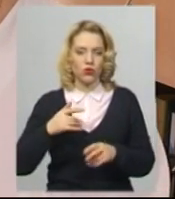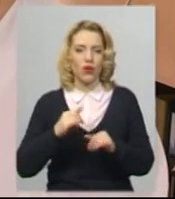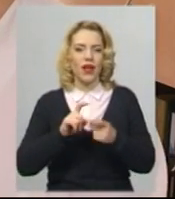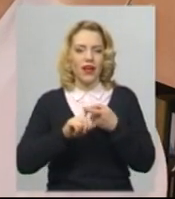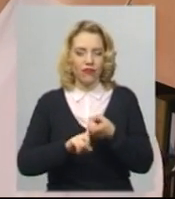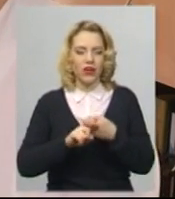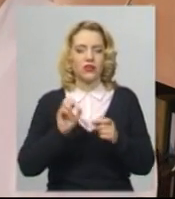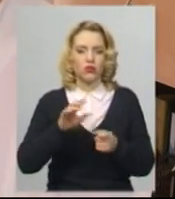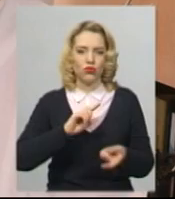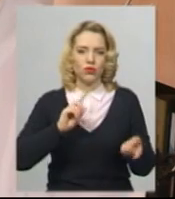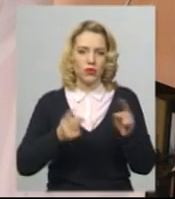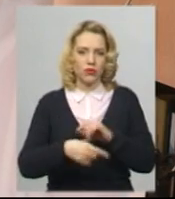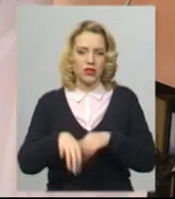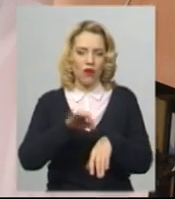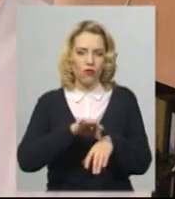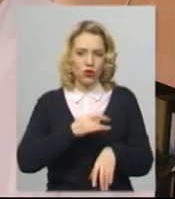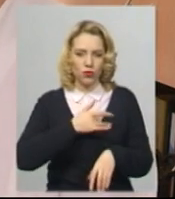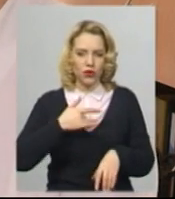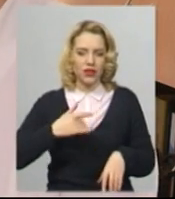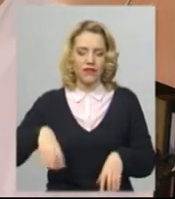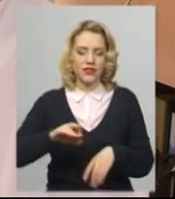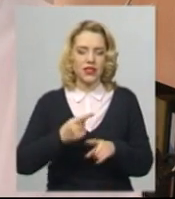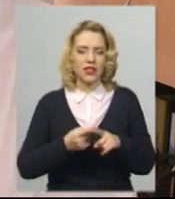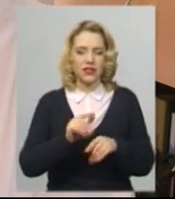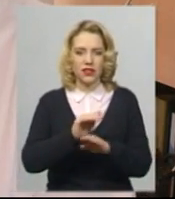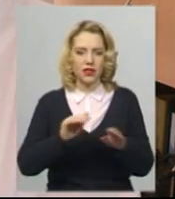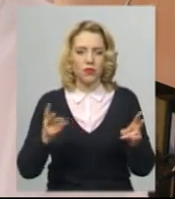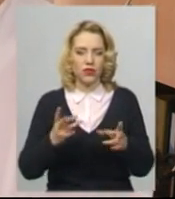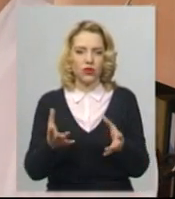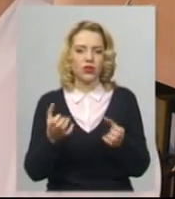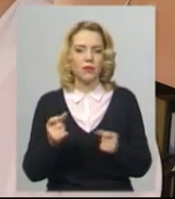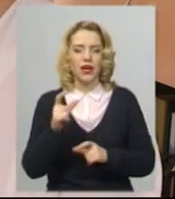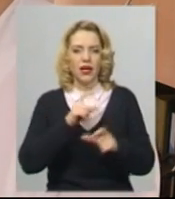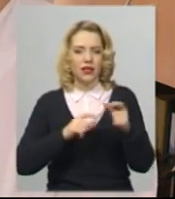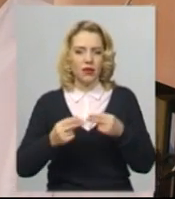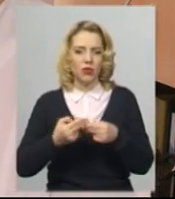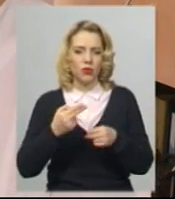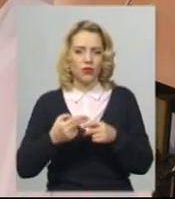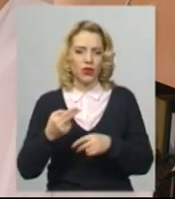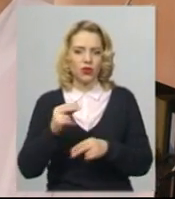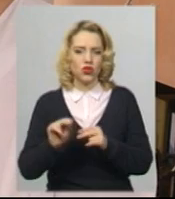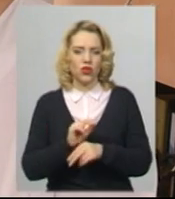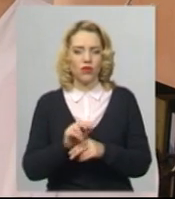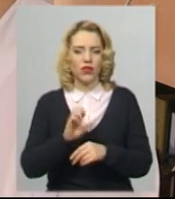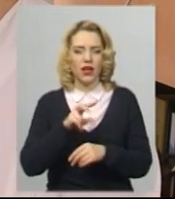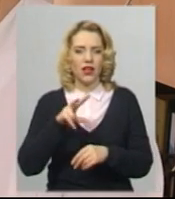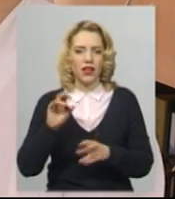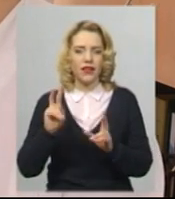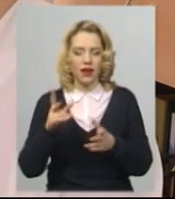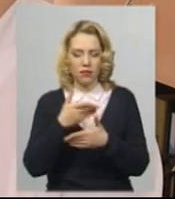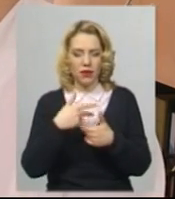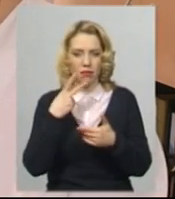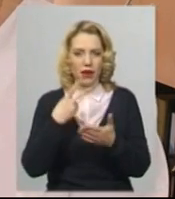повинні були бути обстежені у фтезіатр, і всі вони повинні були отримати хіміопрофілактичне лікування. Але як ми бачимо